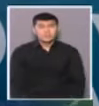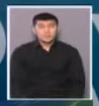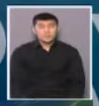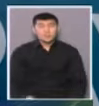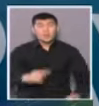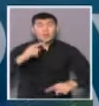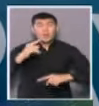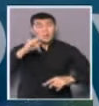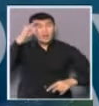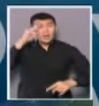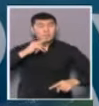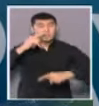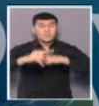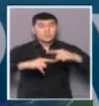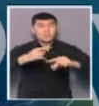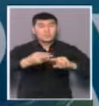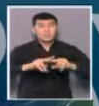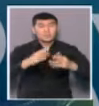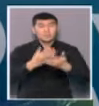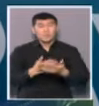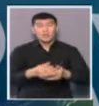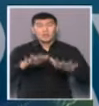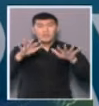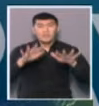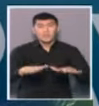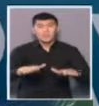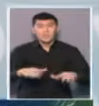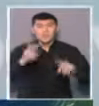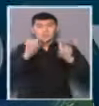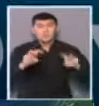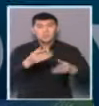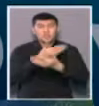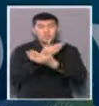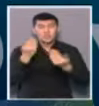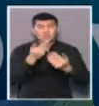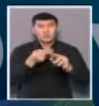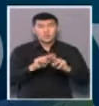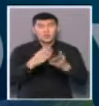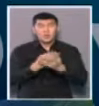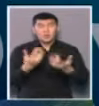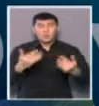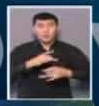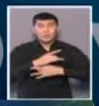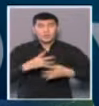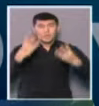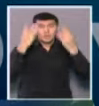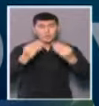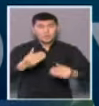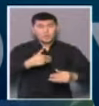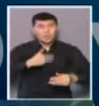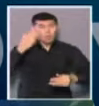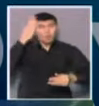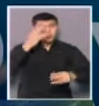ұлттық арнаның Қазақстандағы орны әлі зерттелген жоқ. Бүгінгі мерекелі күні менің